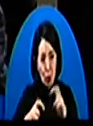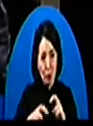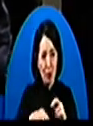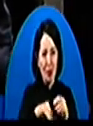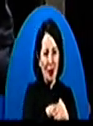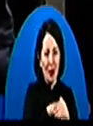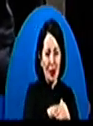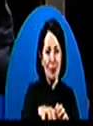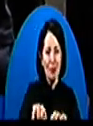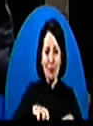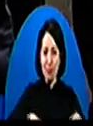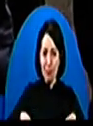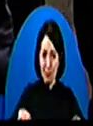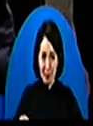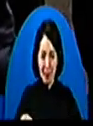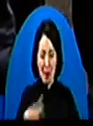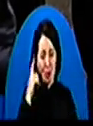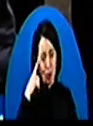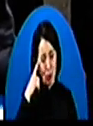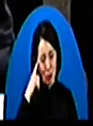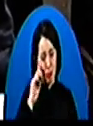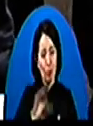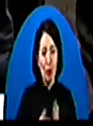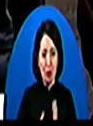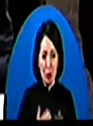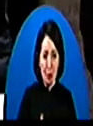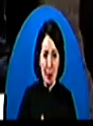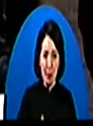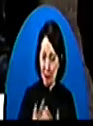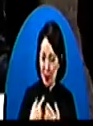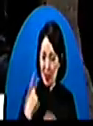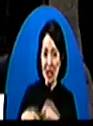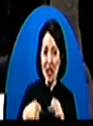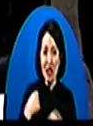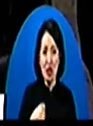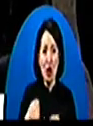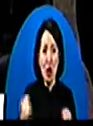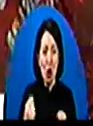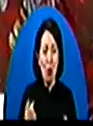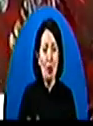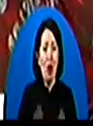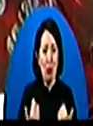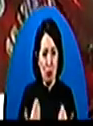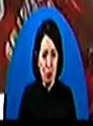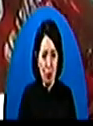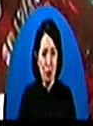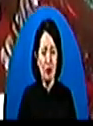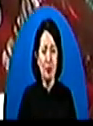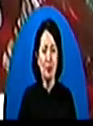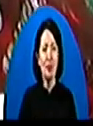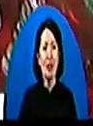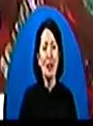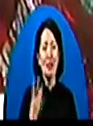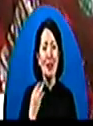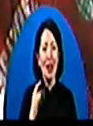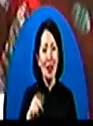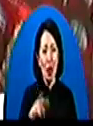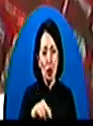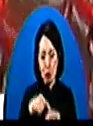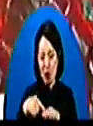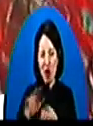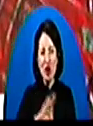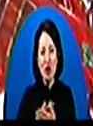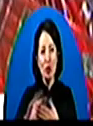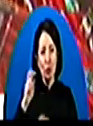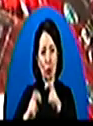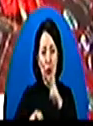ёо байршуулч гэж ингэж бодож байгаа л доо. Тэхийн бол эрх хөвлийг даахад төшөөл хялбар болно. Налах төрөхт барьж байгаа шин шахмал түлшний үйлдвэр